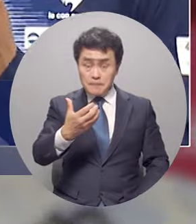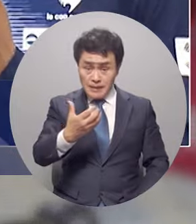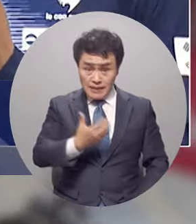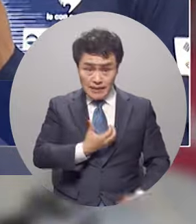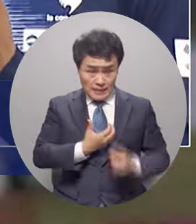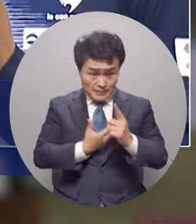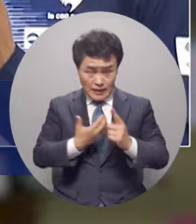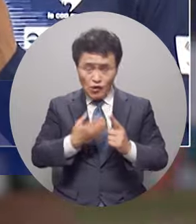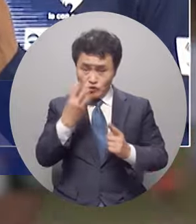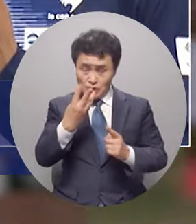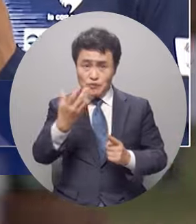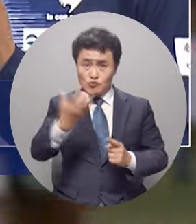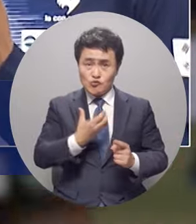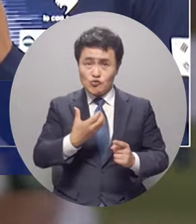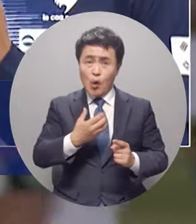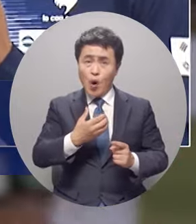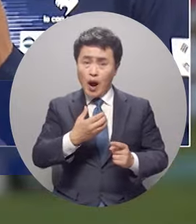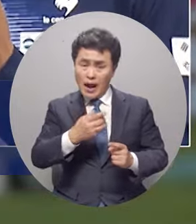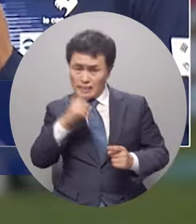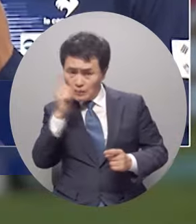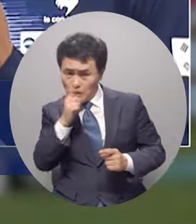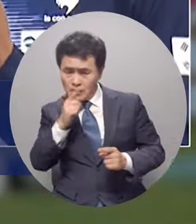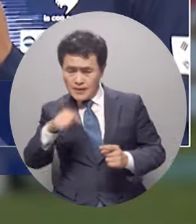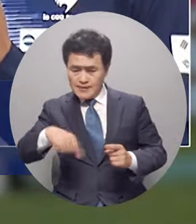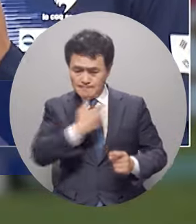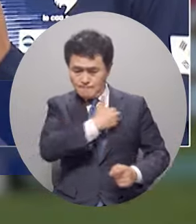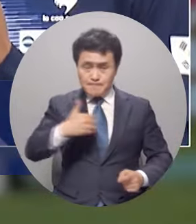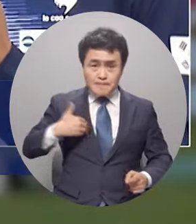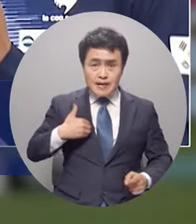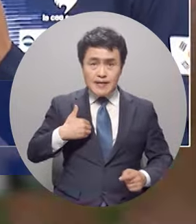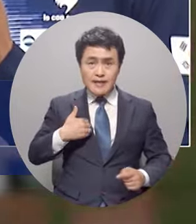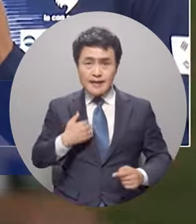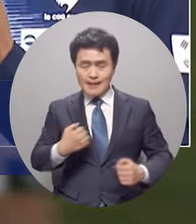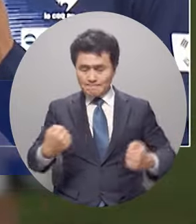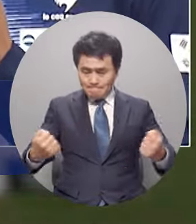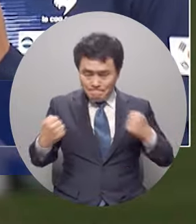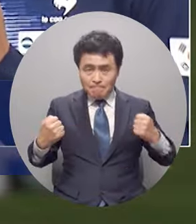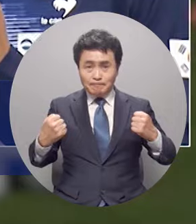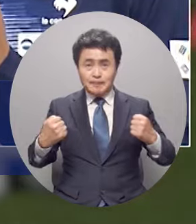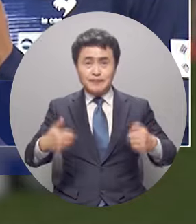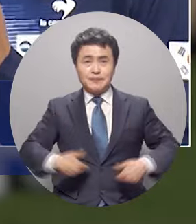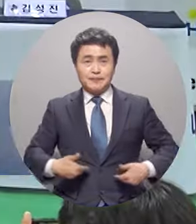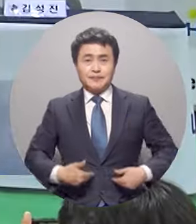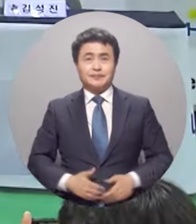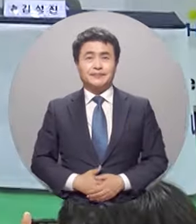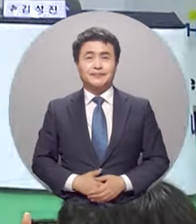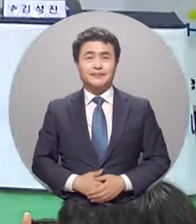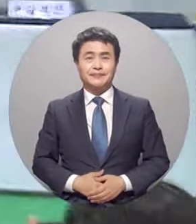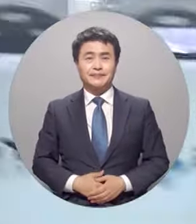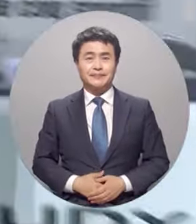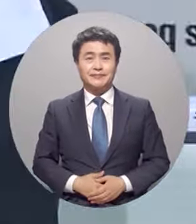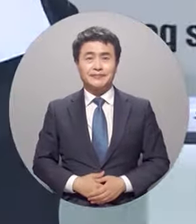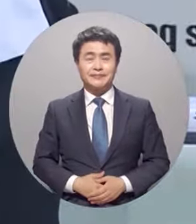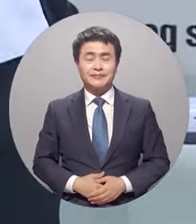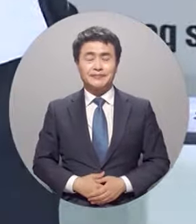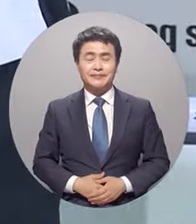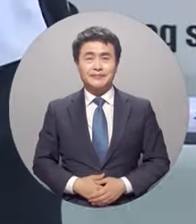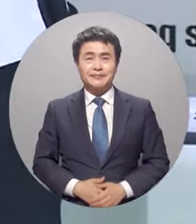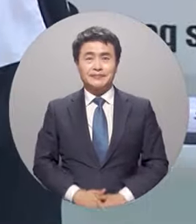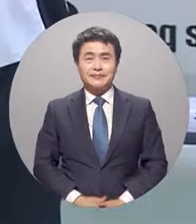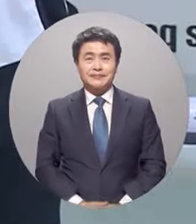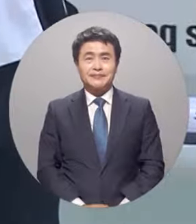때문에 뭔가 단점보다는 자신감과 패기가 둘러져야 된다고 생각합니다. MBC 뉴스 김태훈입니다.